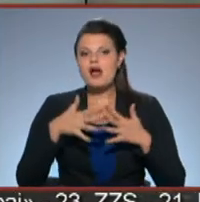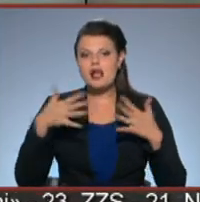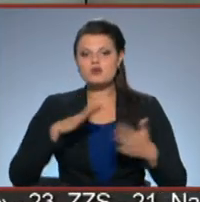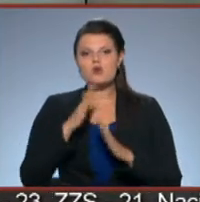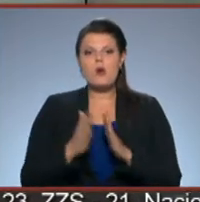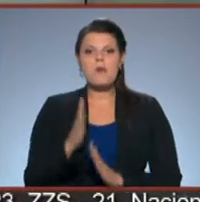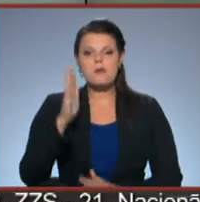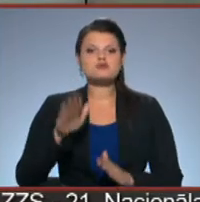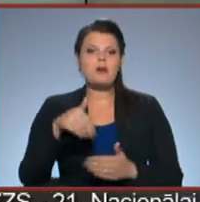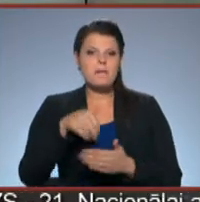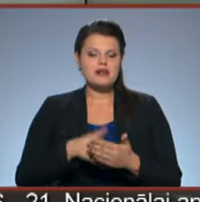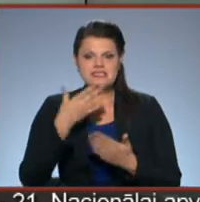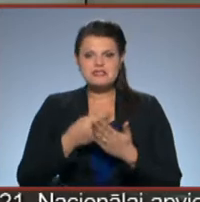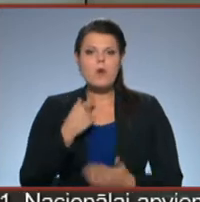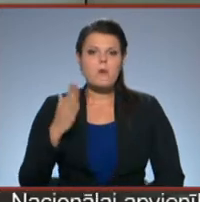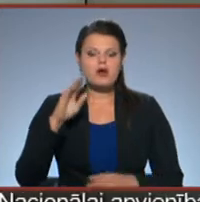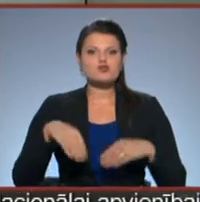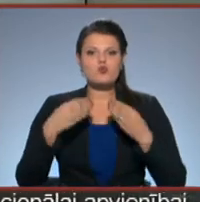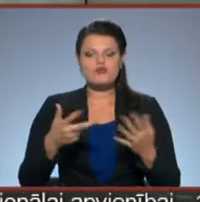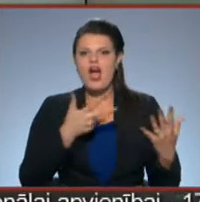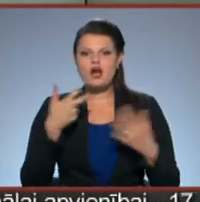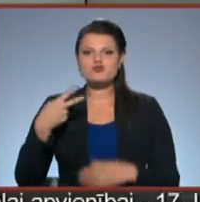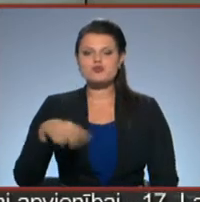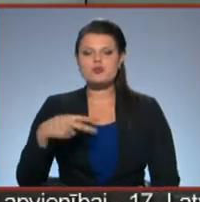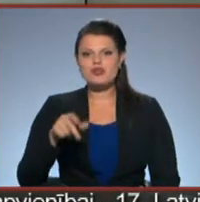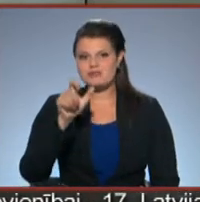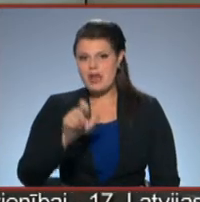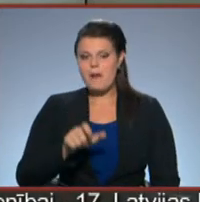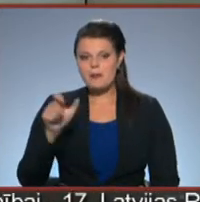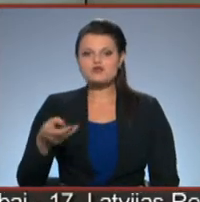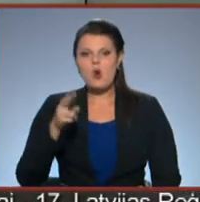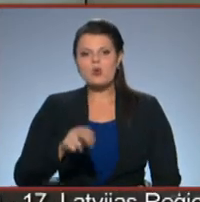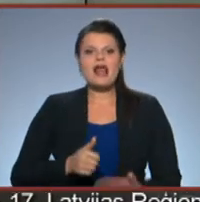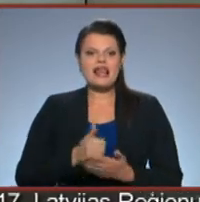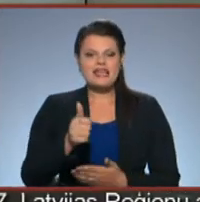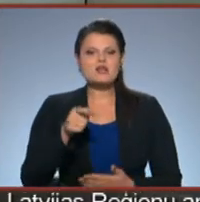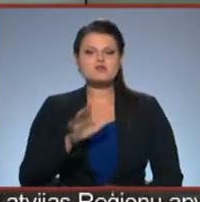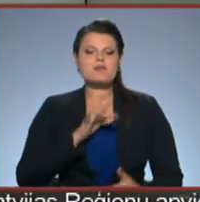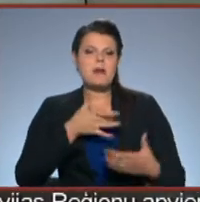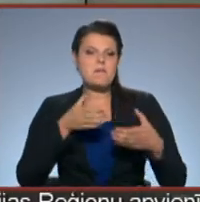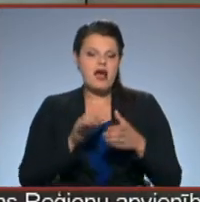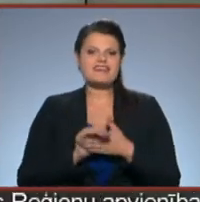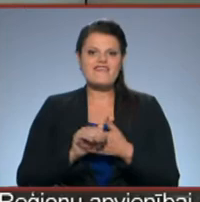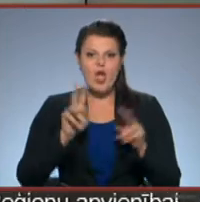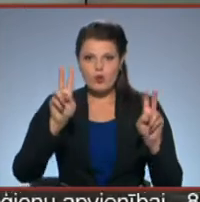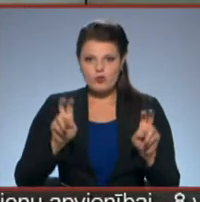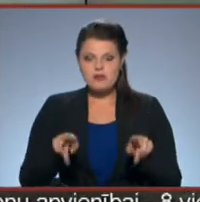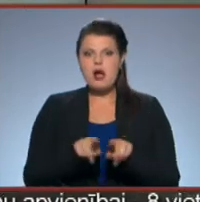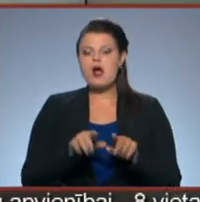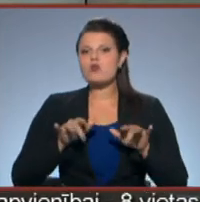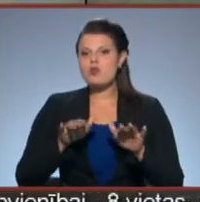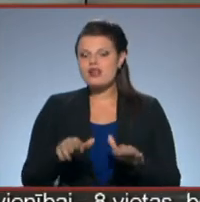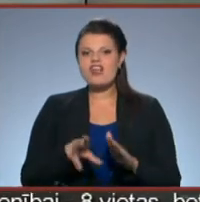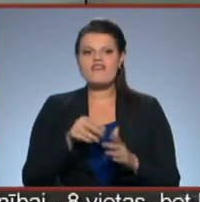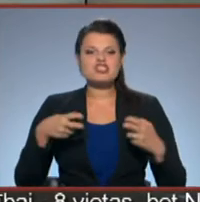ar balsotājiem pa pastu savu balsi nodevuši 820 pilsoņi un absolūtais līderis tur bijusi partija vienotība. Kā noritē